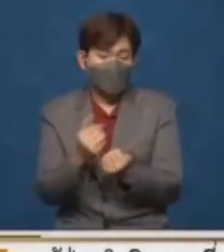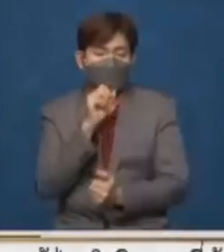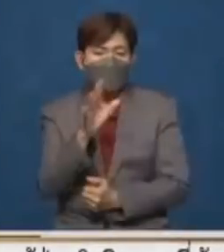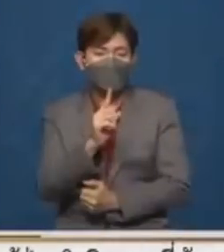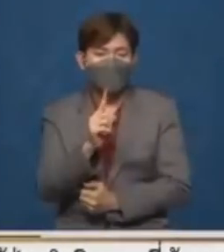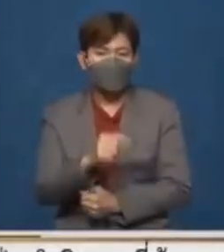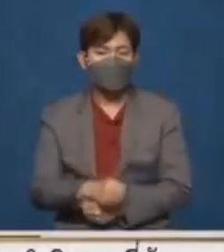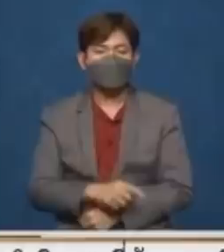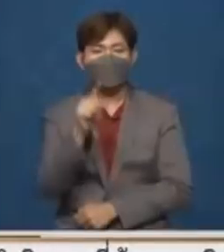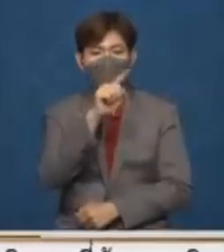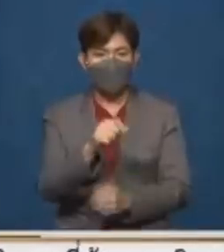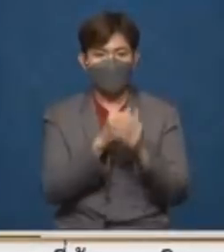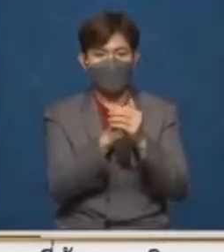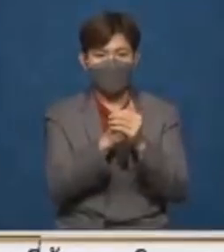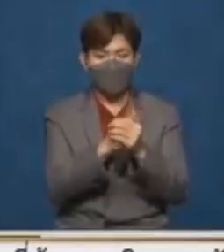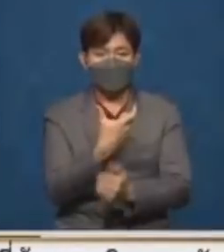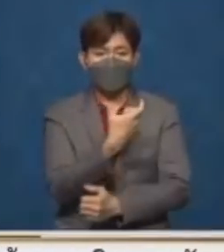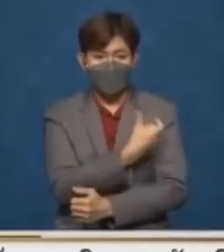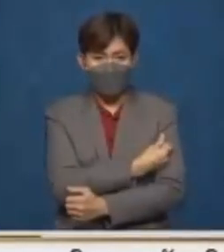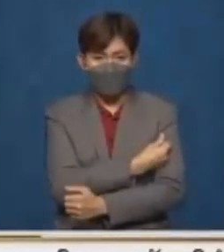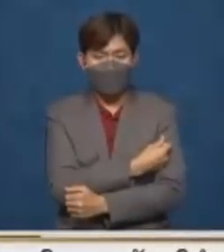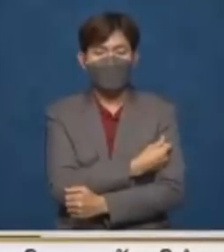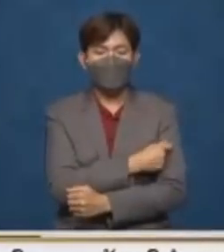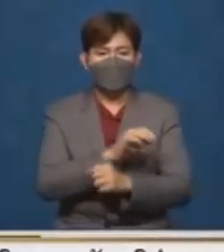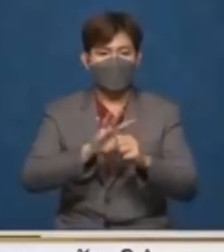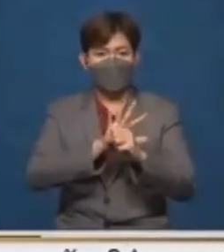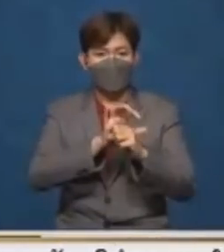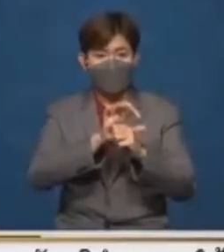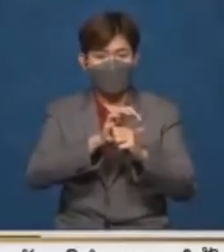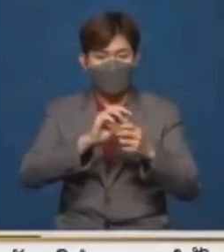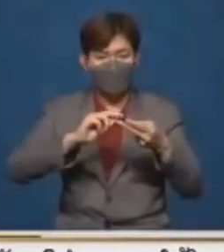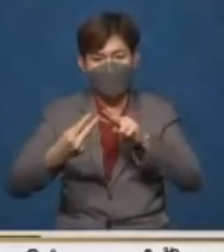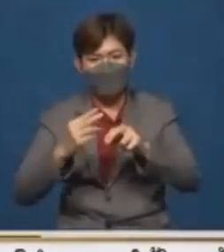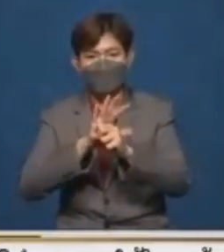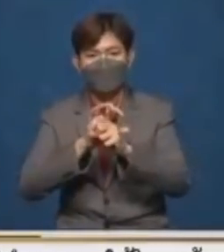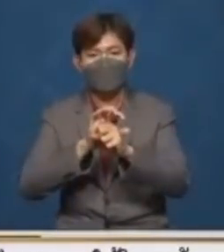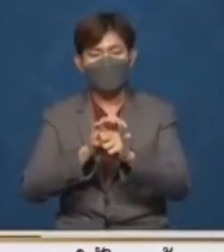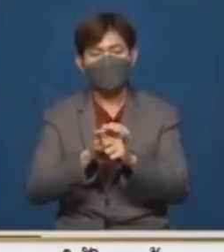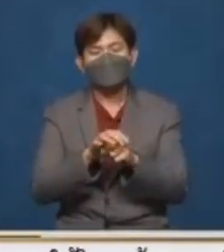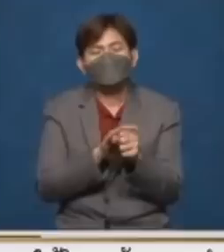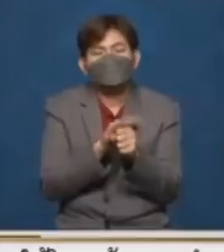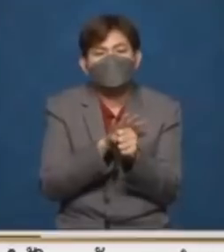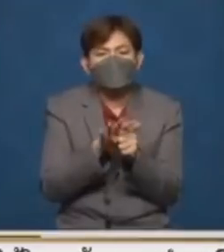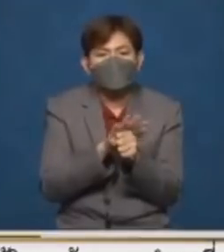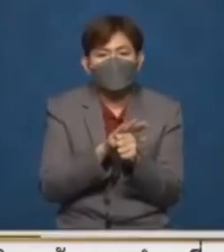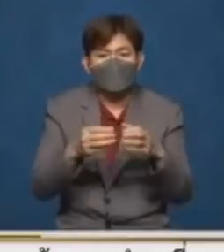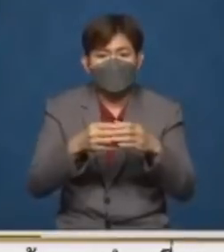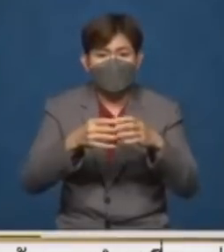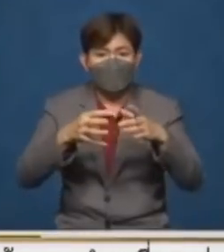มีประสิทธภาพในการป้องกและการติดเชื้อสายพัธในระดับที่ไม่สูงไม่สามารสรางภูมิค้มกหมู่ได้